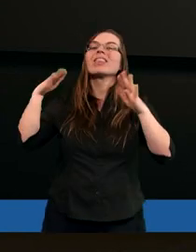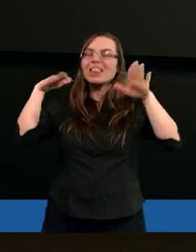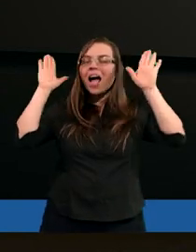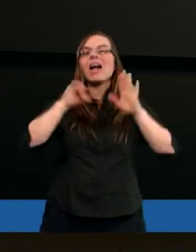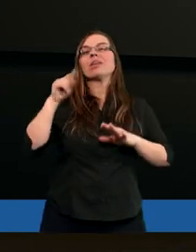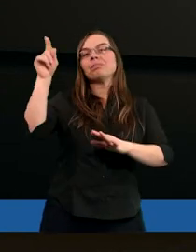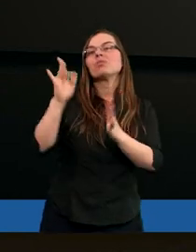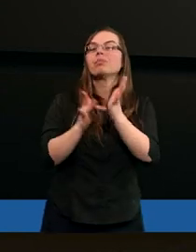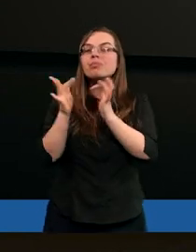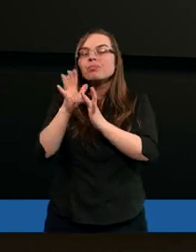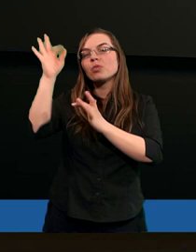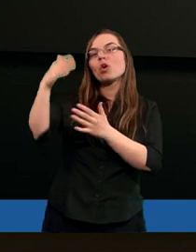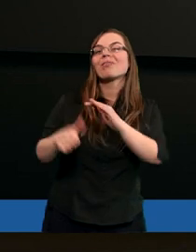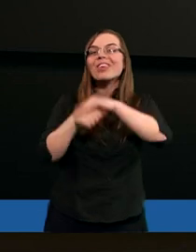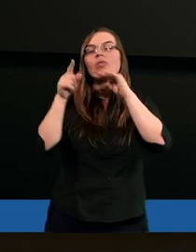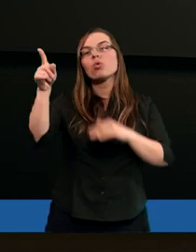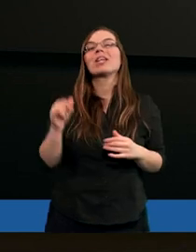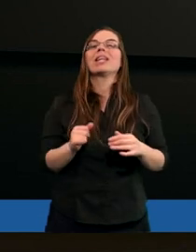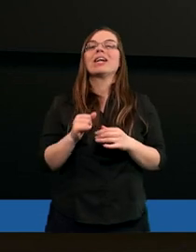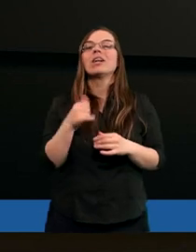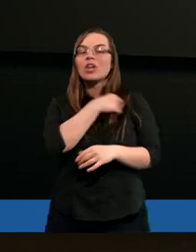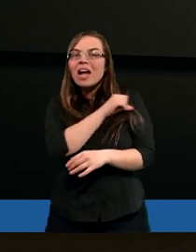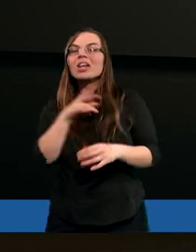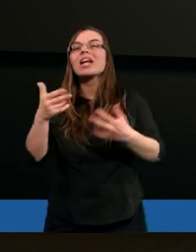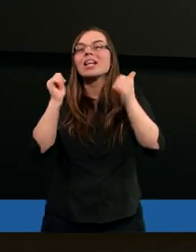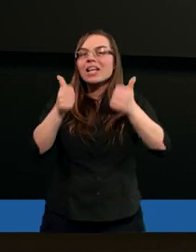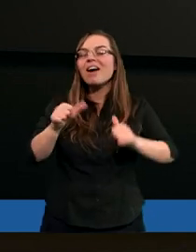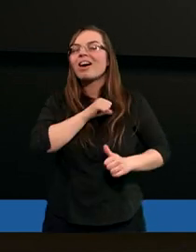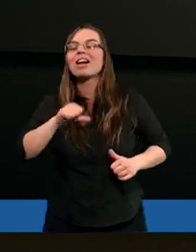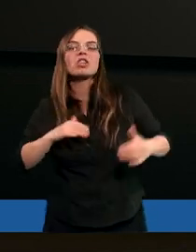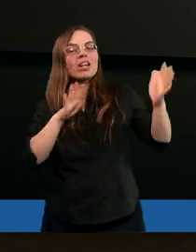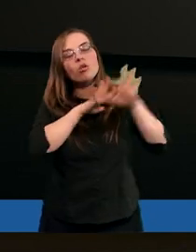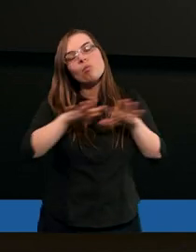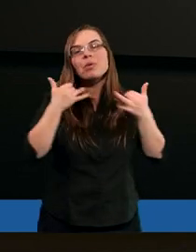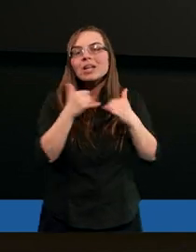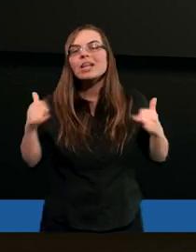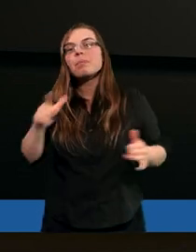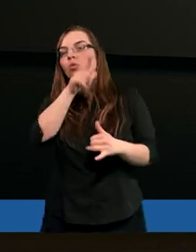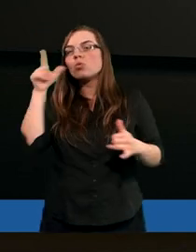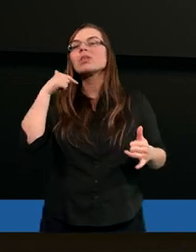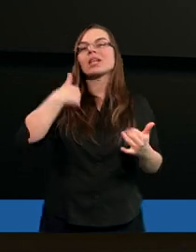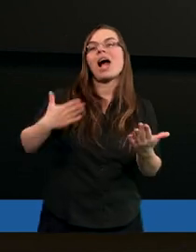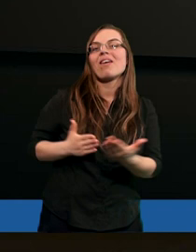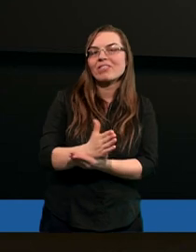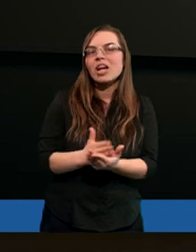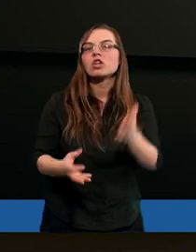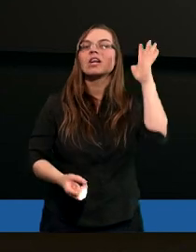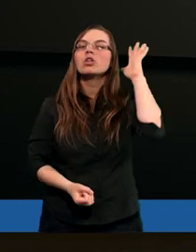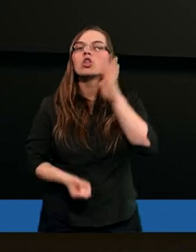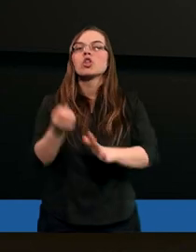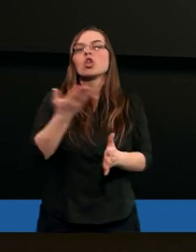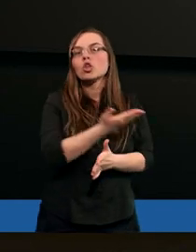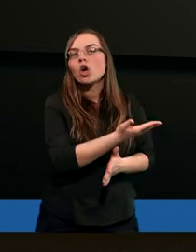obróbce, jeżeli tak można powiedzieć, tej zmianie i stawali się innymi ludźmi. Ja wierzę, drodzy